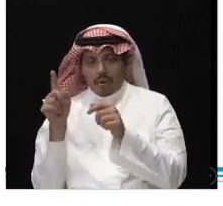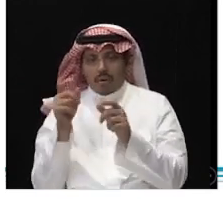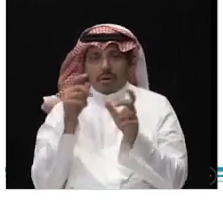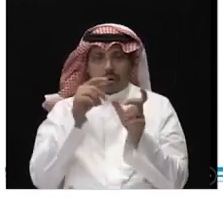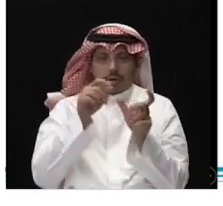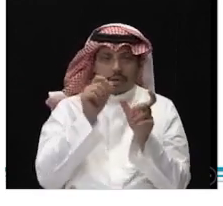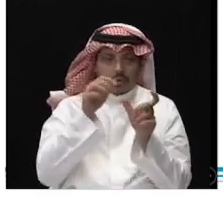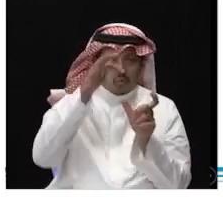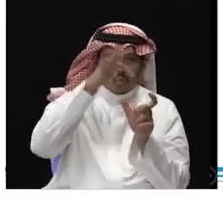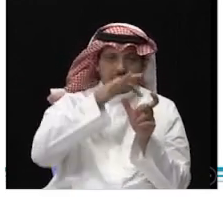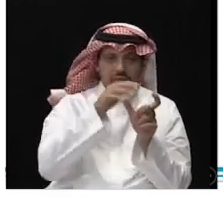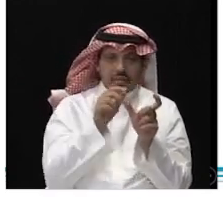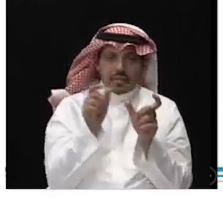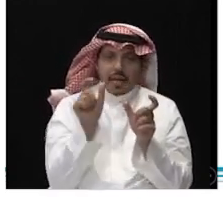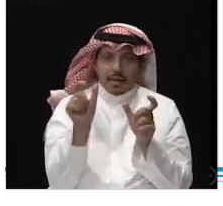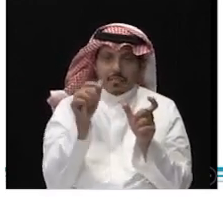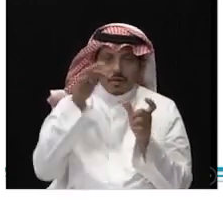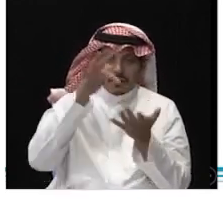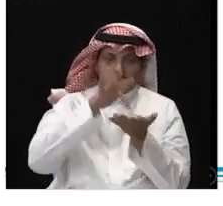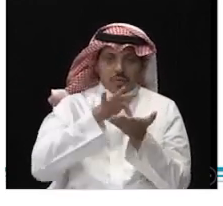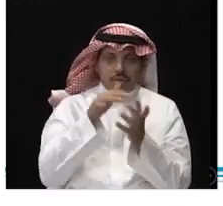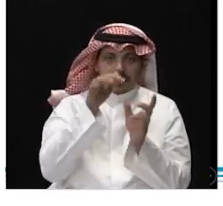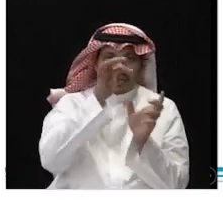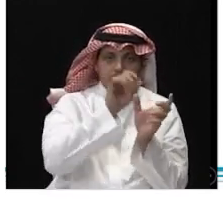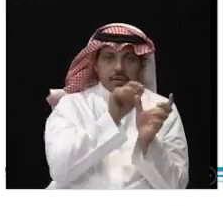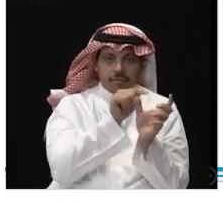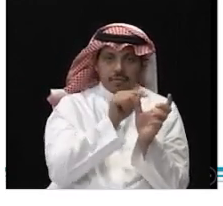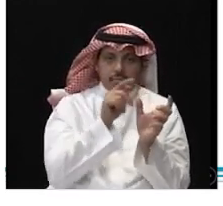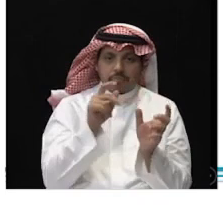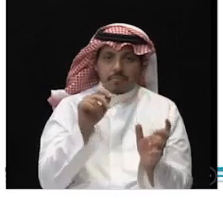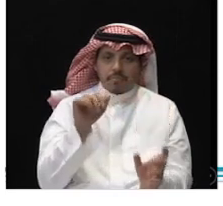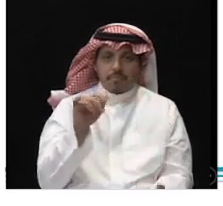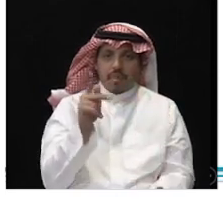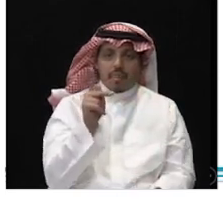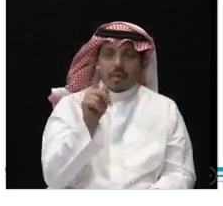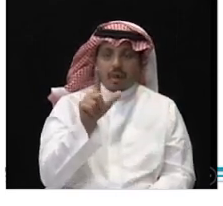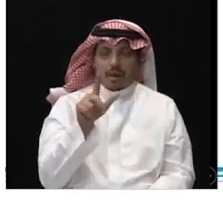مظلة، لاحظوا التشديد هنا، مظلة، ممتاز.